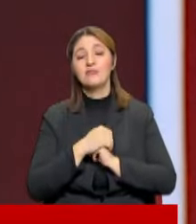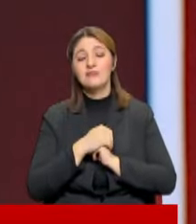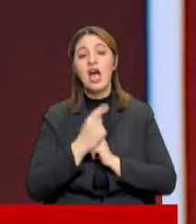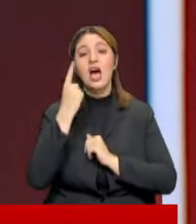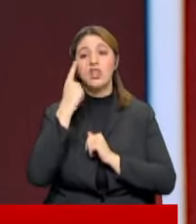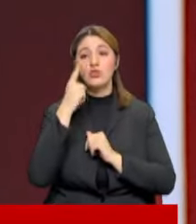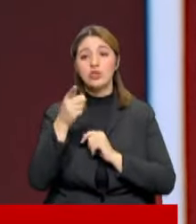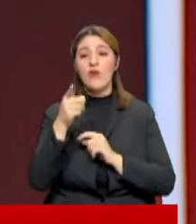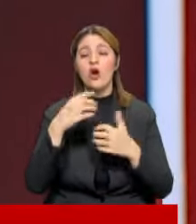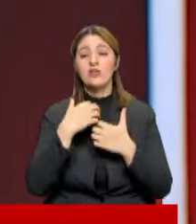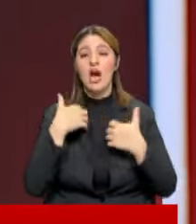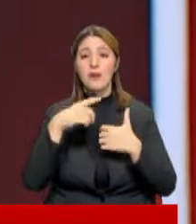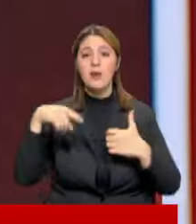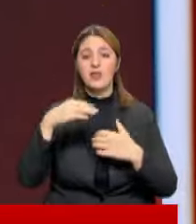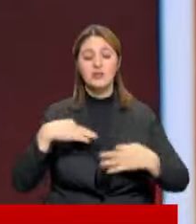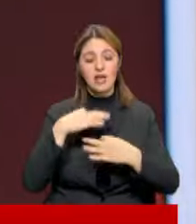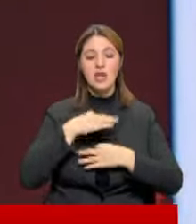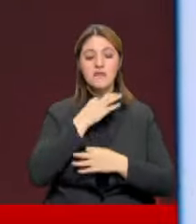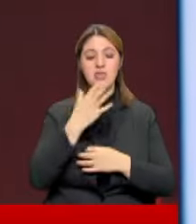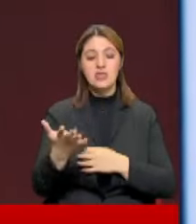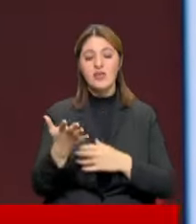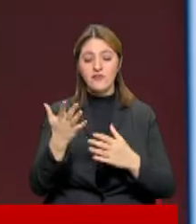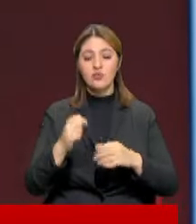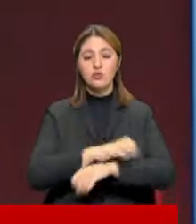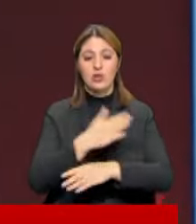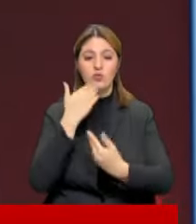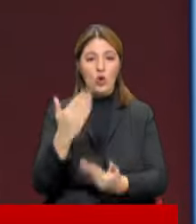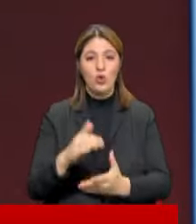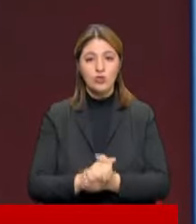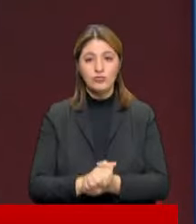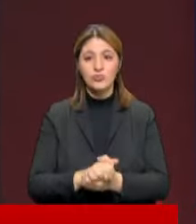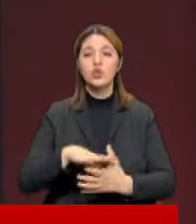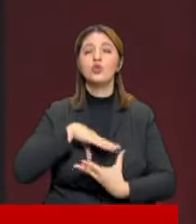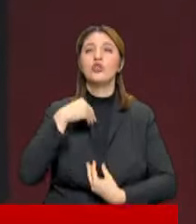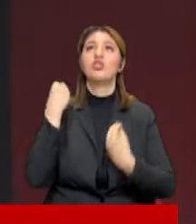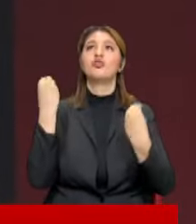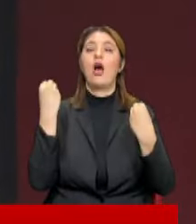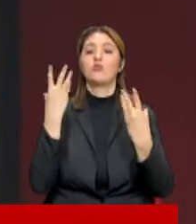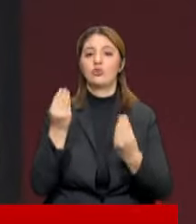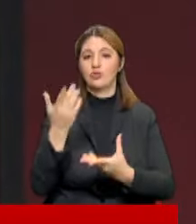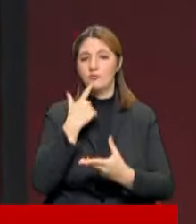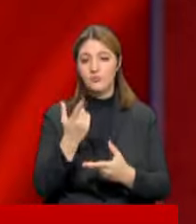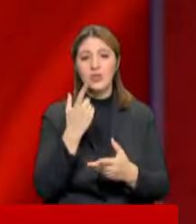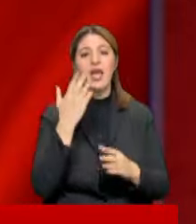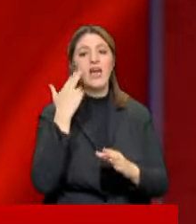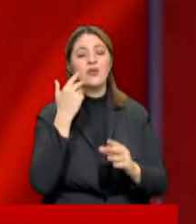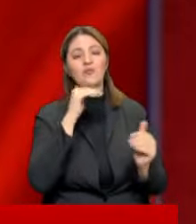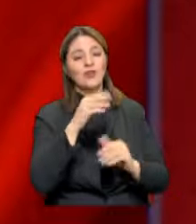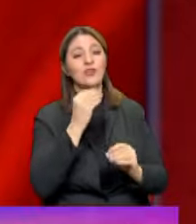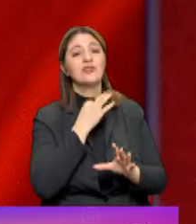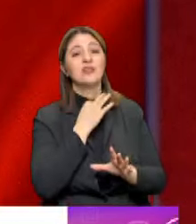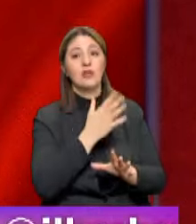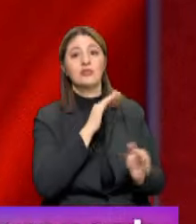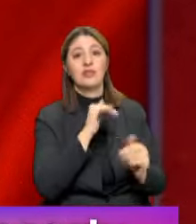Kemal Atatürk'e ve o kahramanlara saygı minnet duygularımı iletiyorum Ruhları şad olsun diyorum efendim çok sağ olun geldiniz bu özel